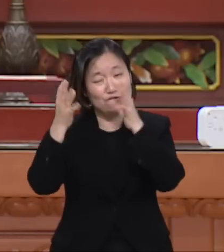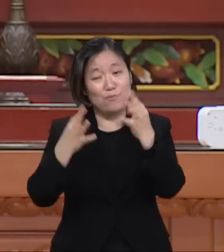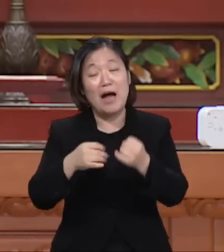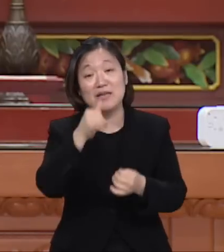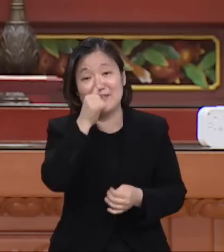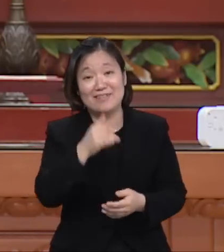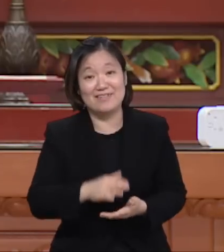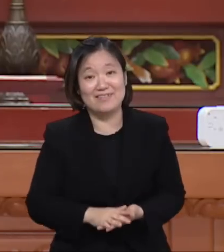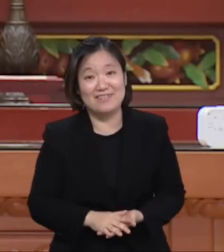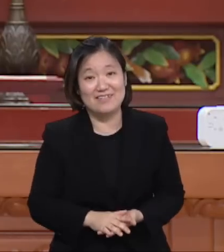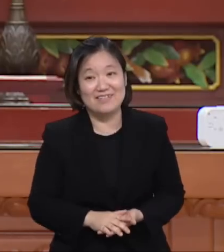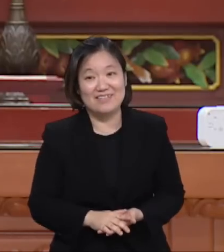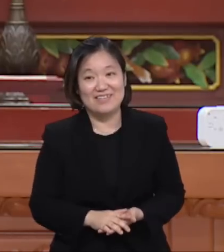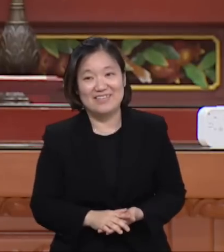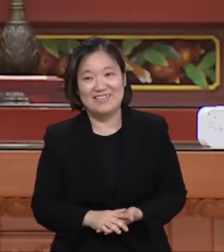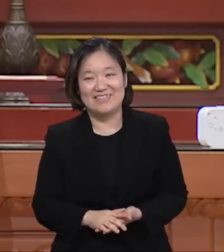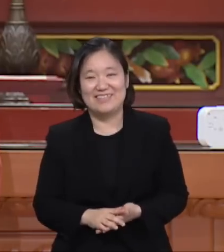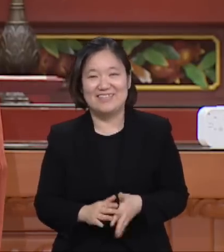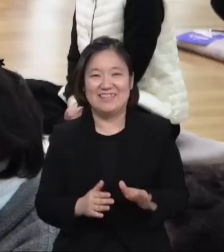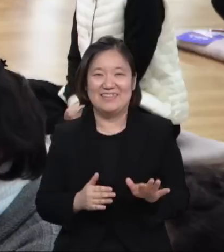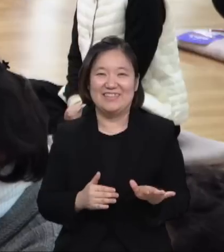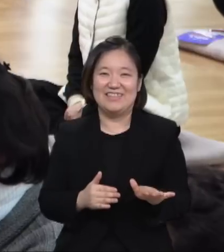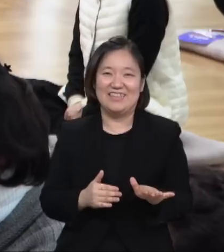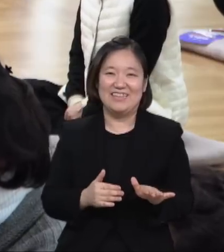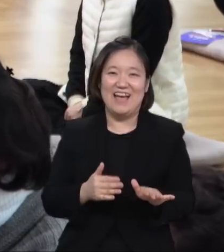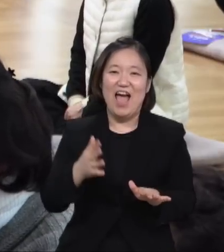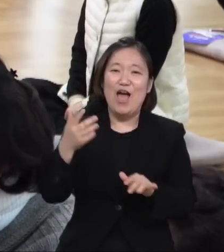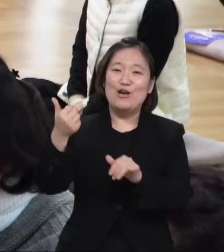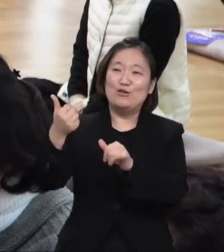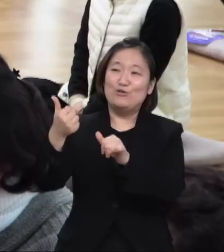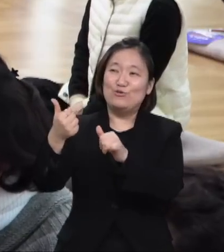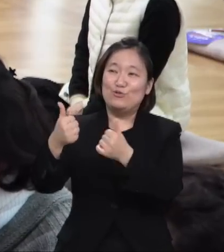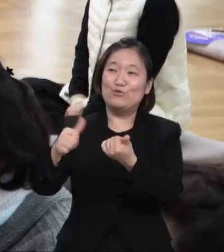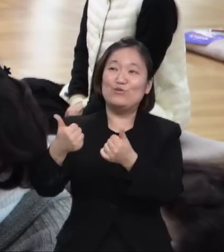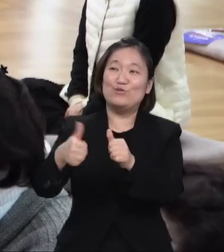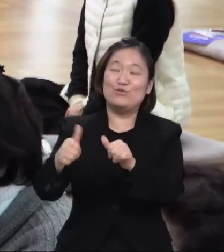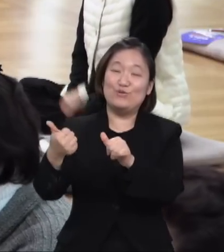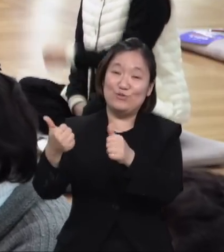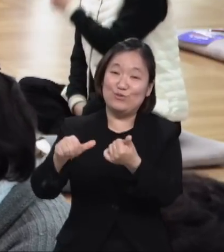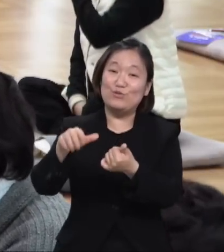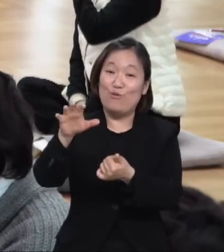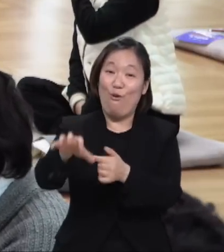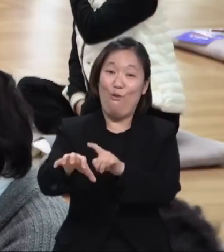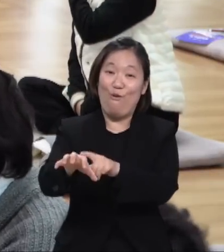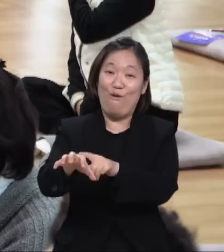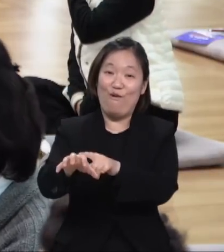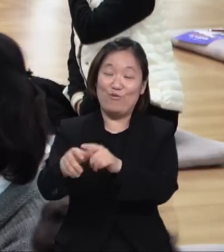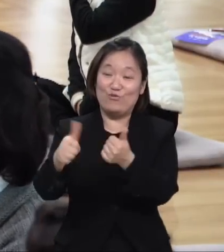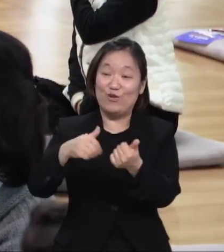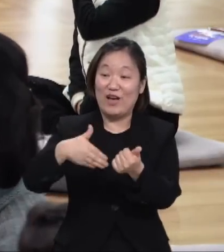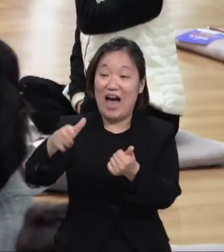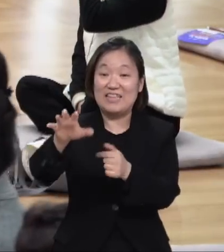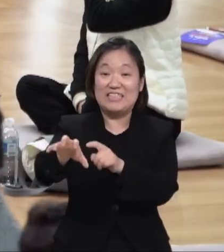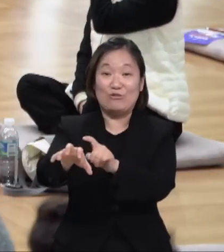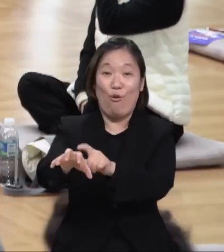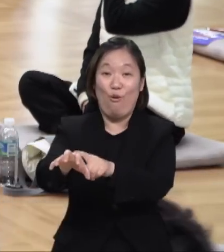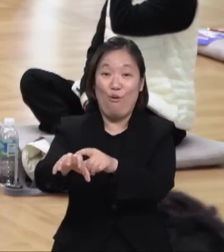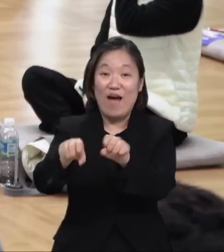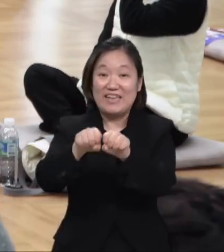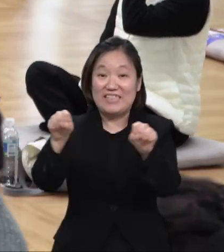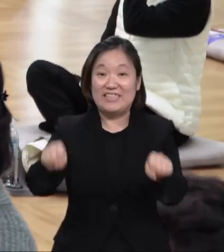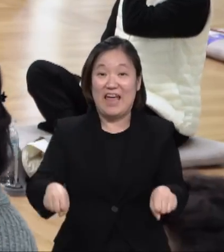늘 느끼는게이 저승의 시스템이 되게 엉망이다 나 이런 말했다가 나중에 이거